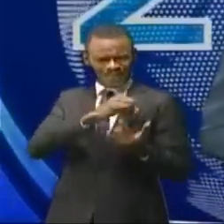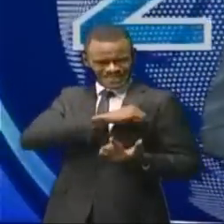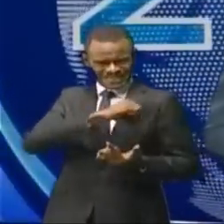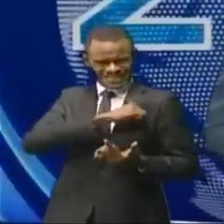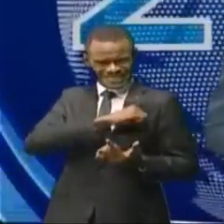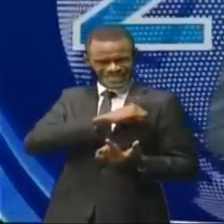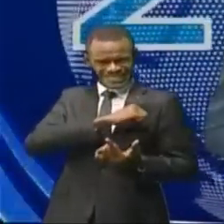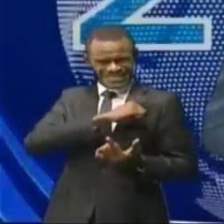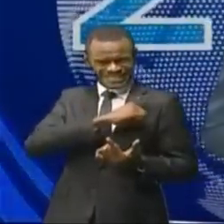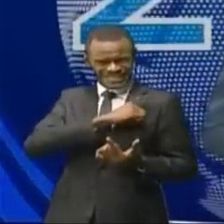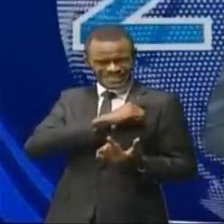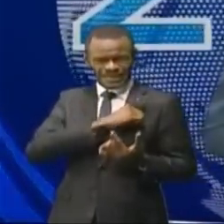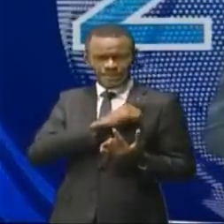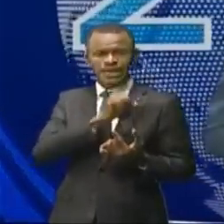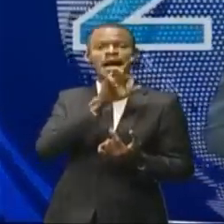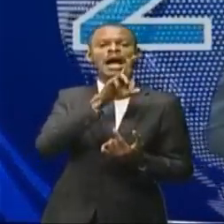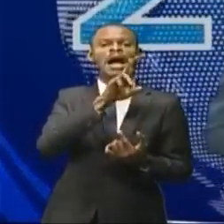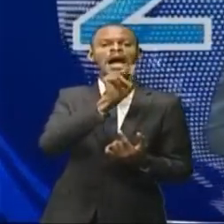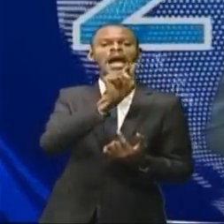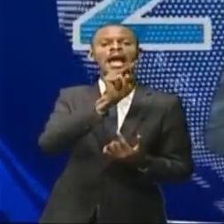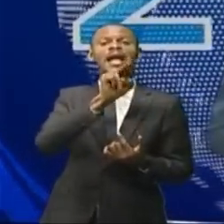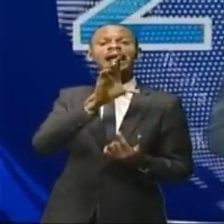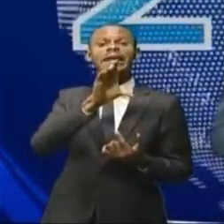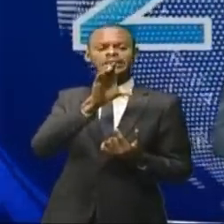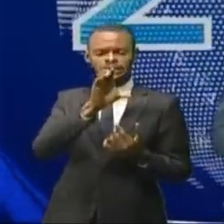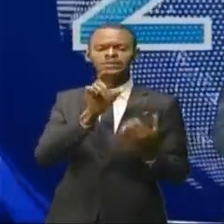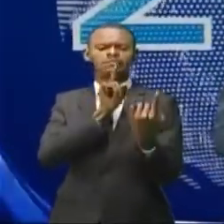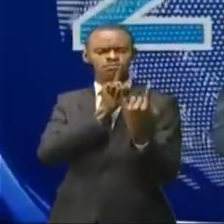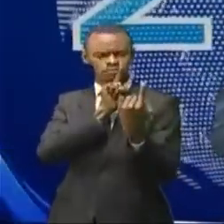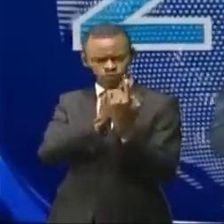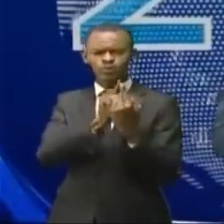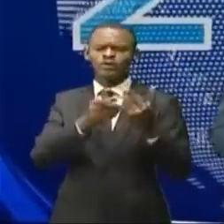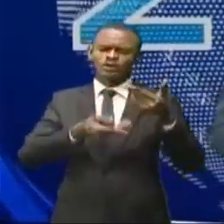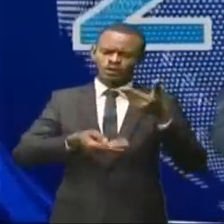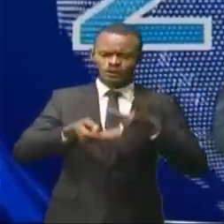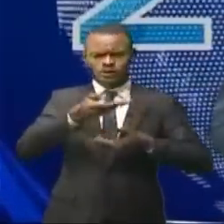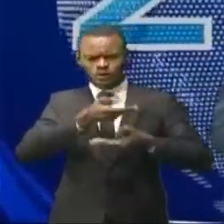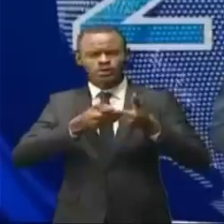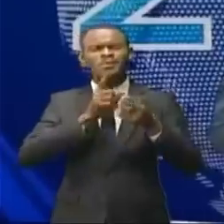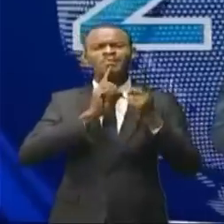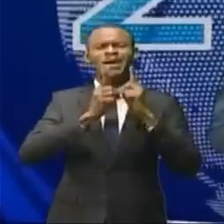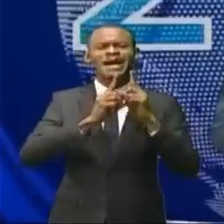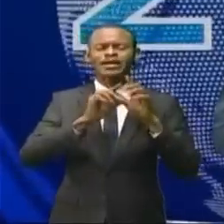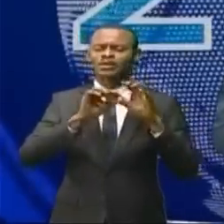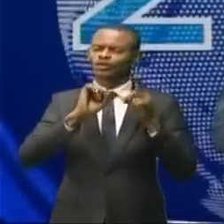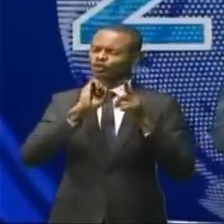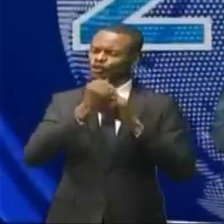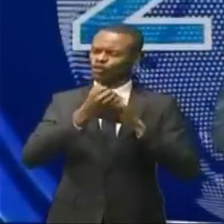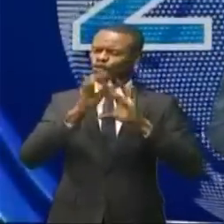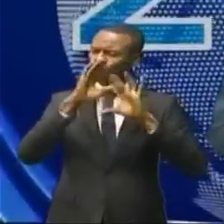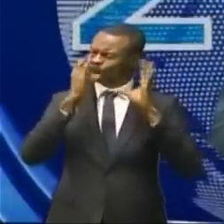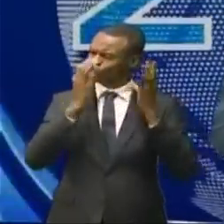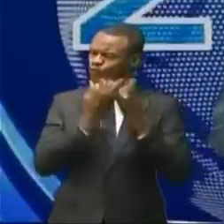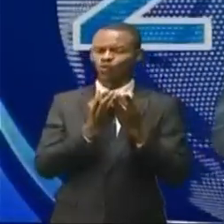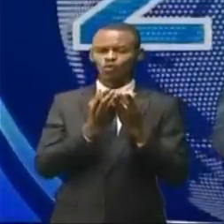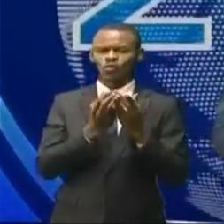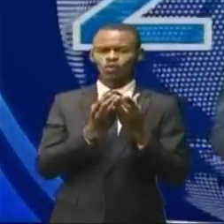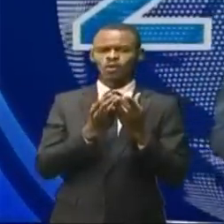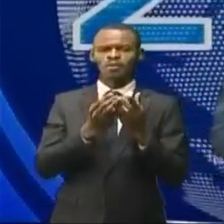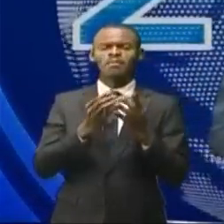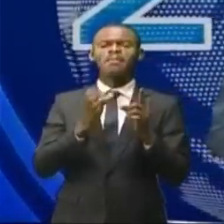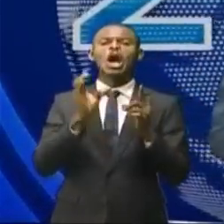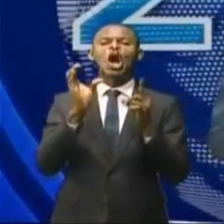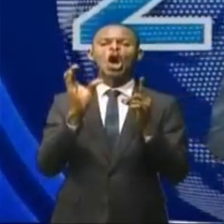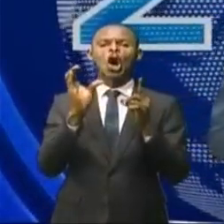les deux parties se sont entrées sur les différents en rapport avec la situation des conditions socio professionnelles des agents